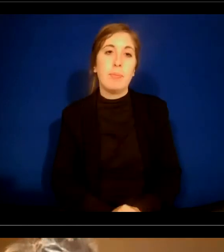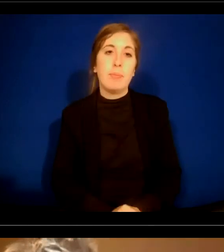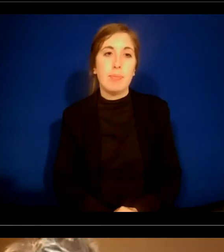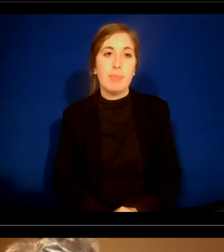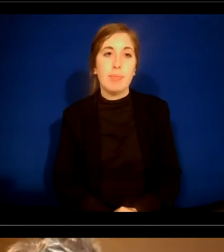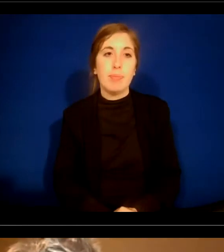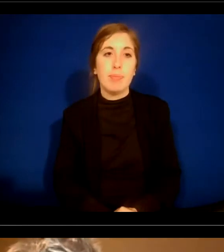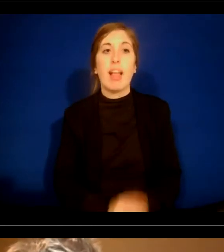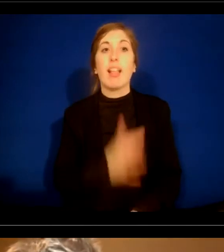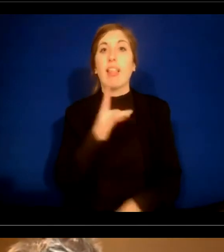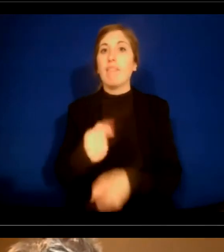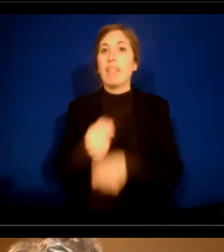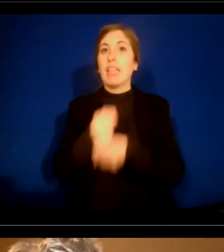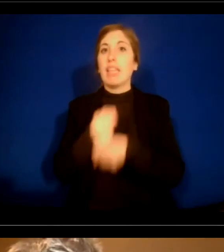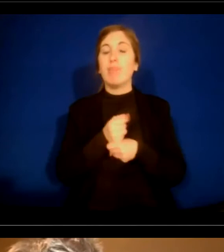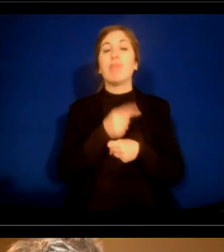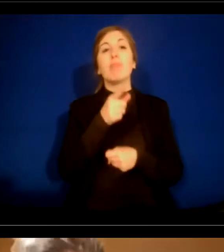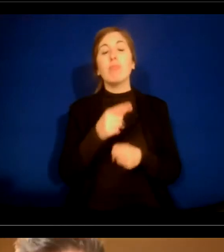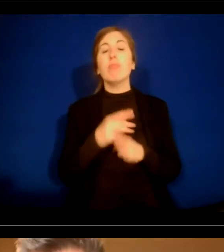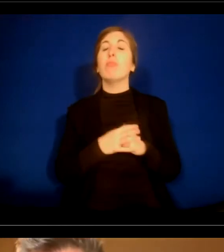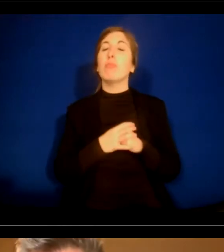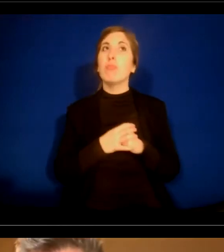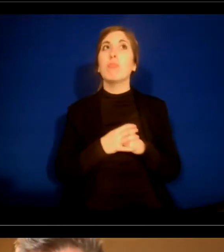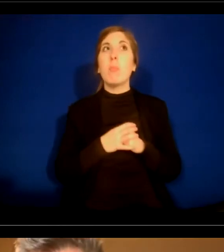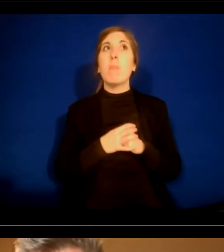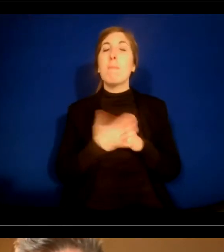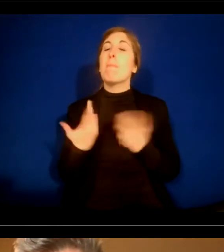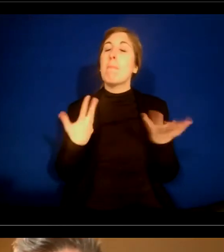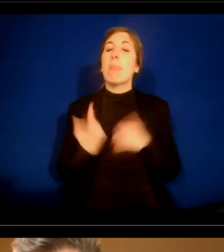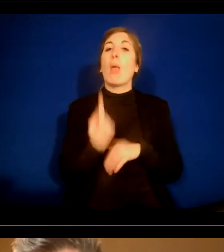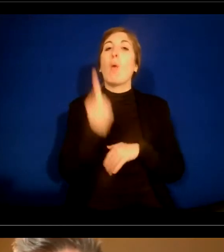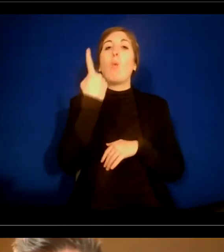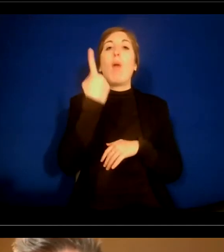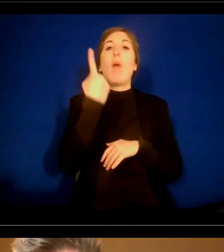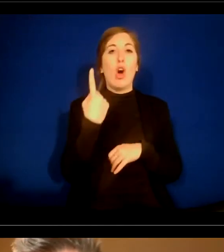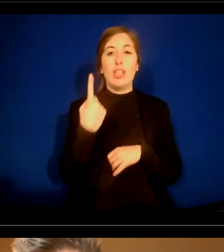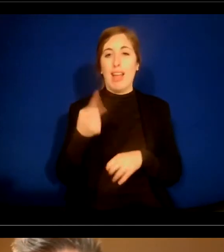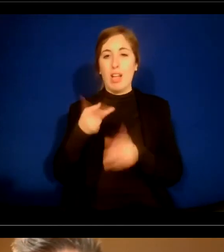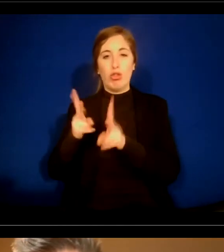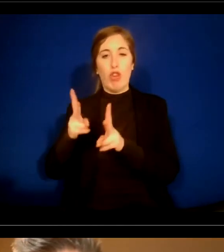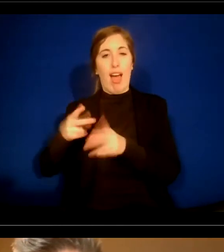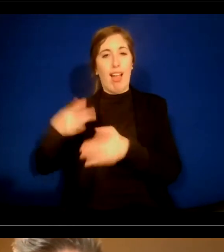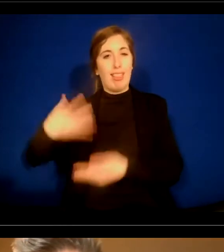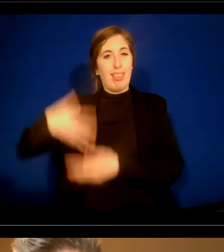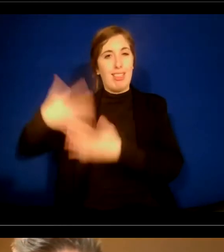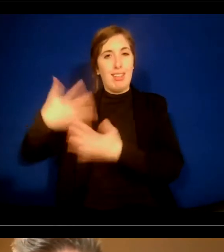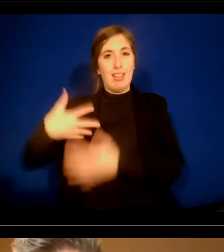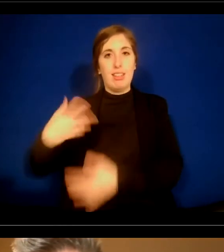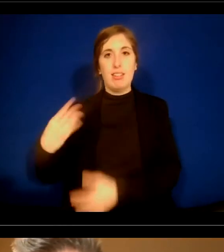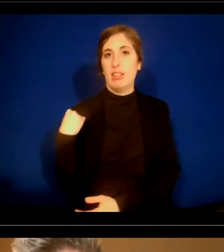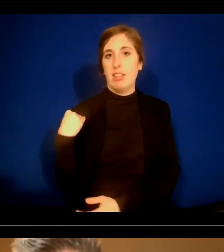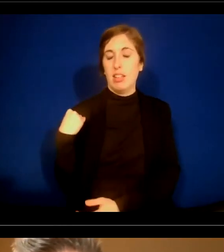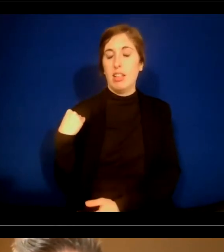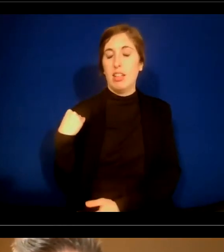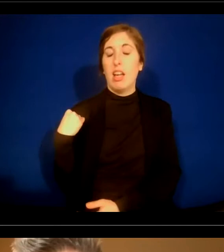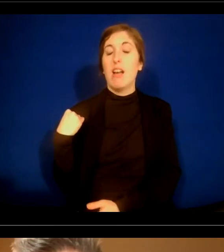Ecco, tra l'altro una cosa che invece ci è stata chiesta via chat e che